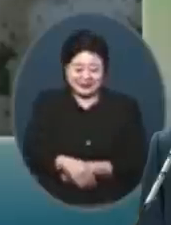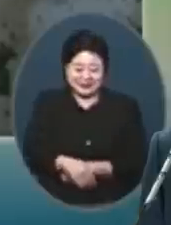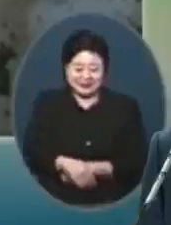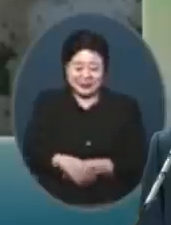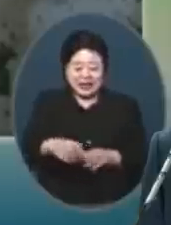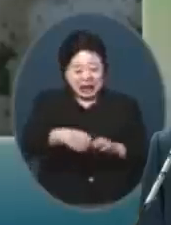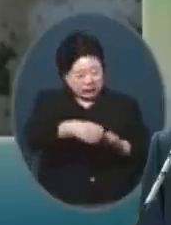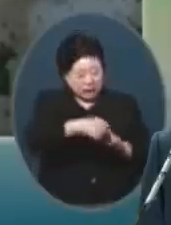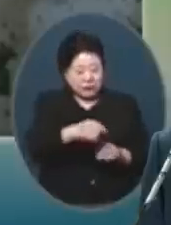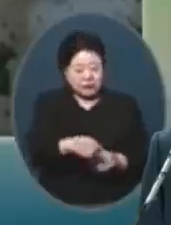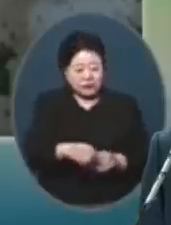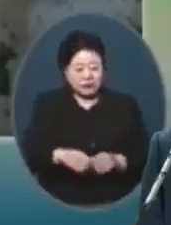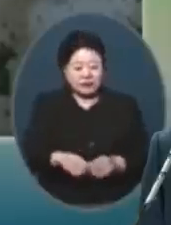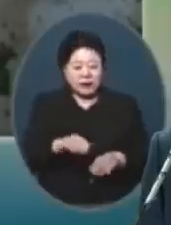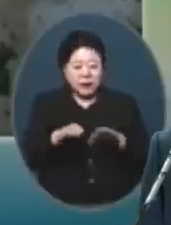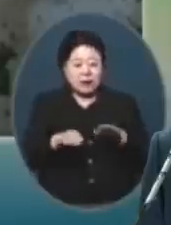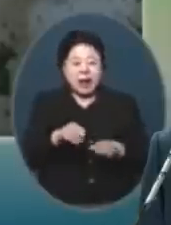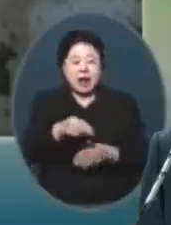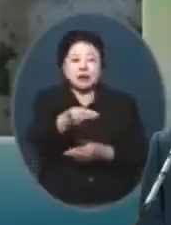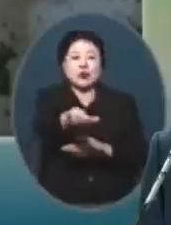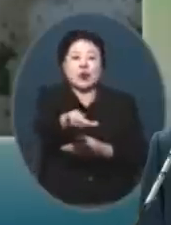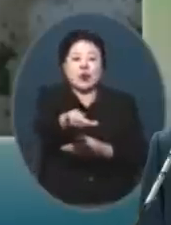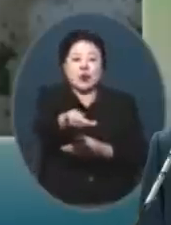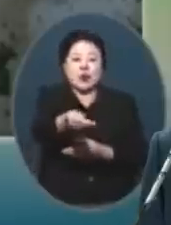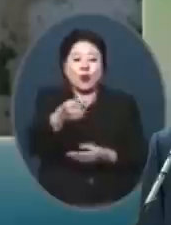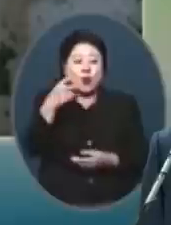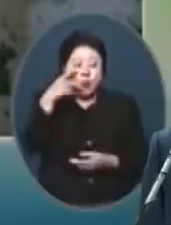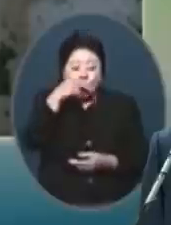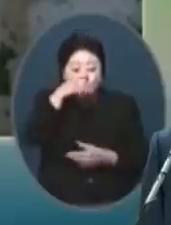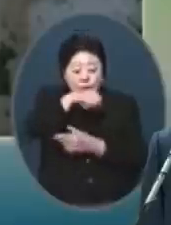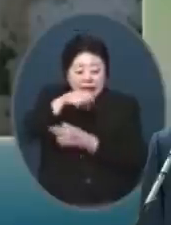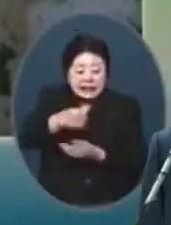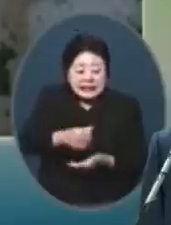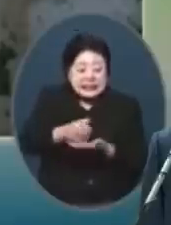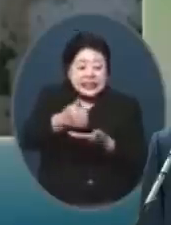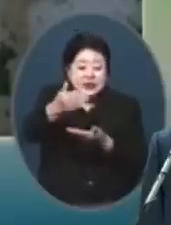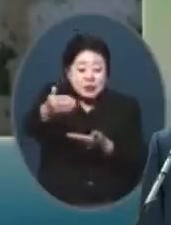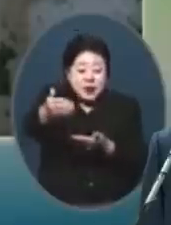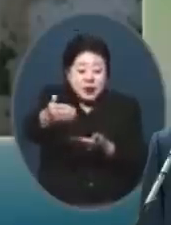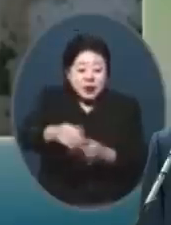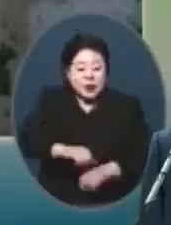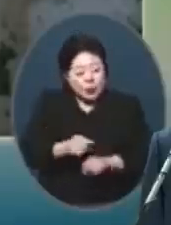깎으라고 내주네요. 코끼리도 칭찬을 하니까